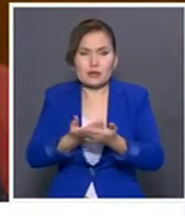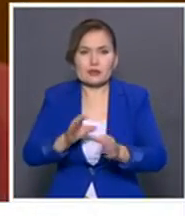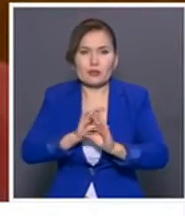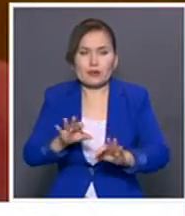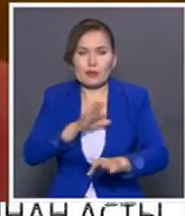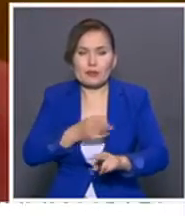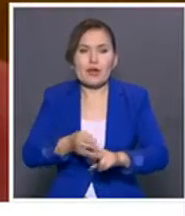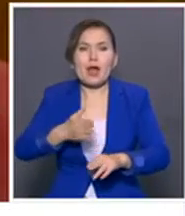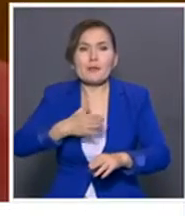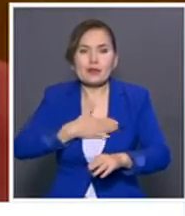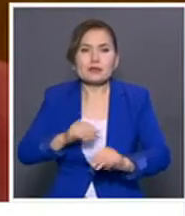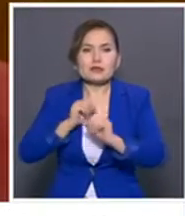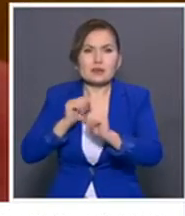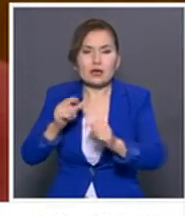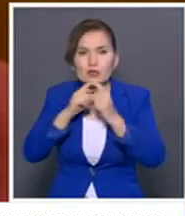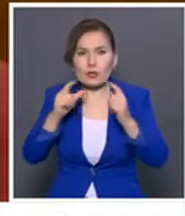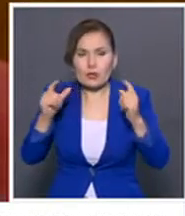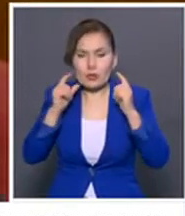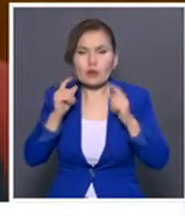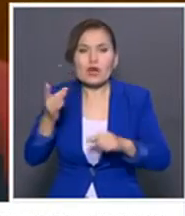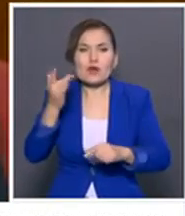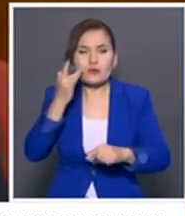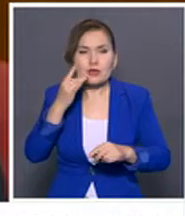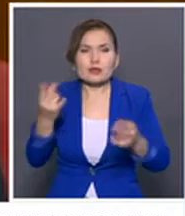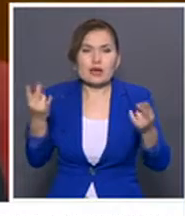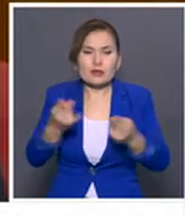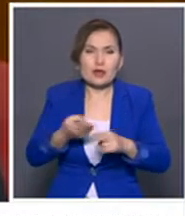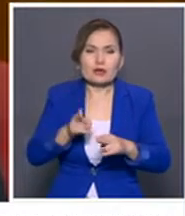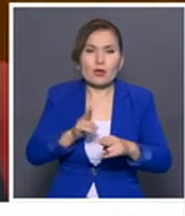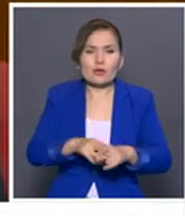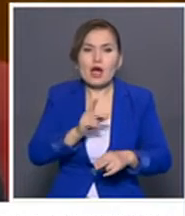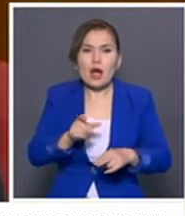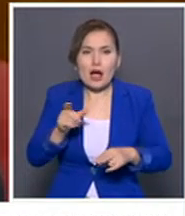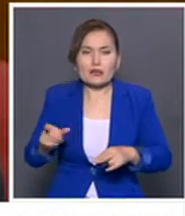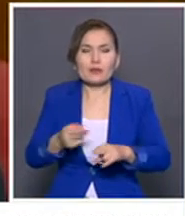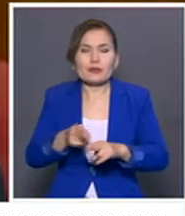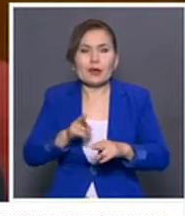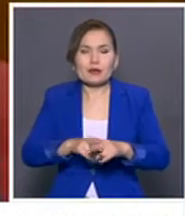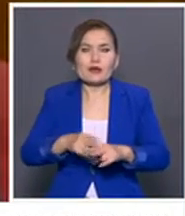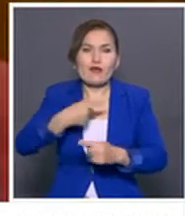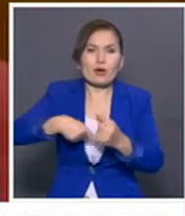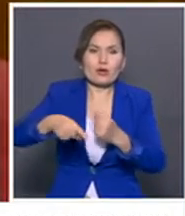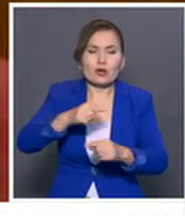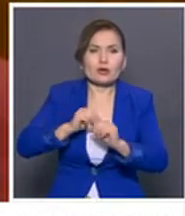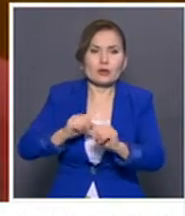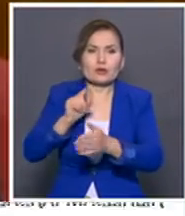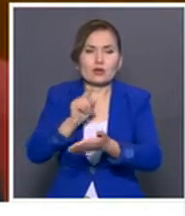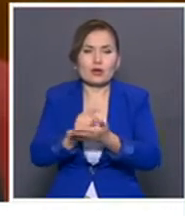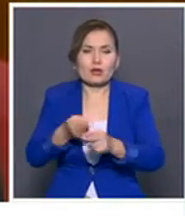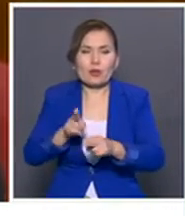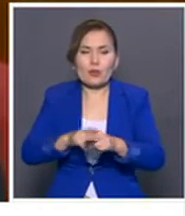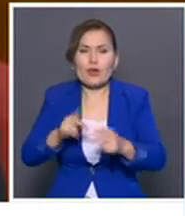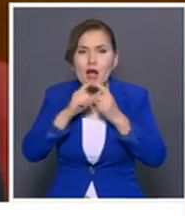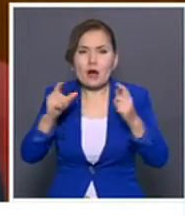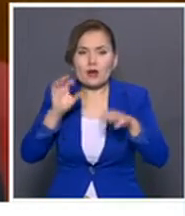Біз сақтану шарасы ретінде жеке кеңістікте өздеріңізбен бірге тұрмайтын адамдармен кездескенде маска тағуға кеңес береміз. Өйткені жұқтырғандардың көбі бұл